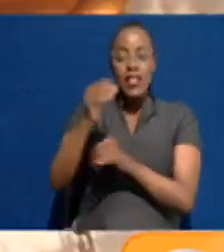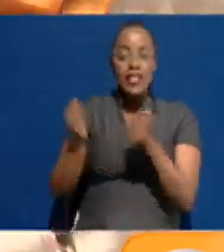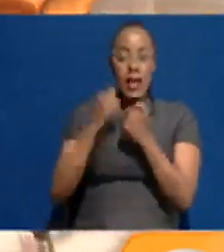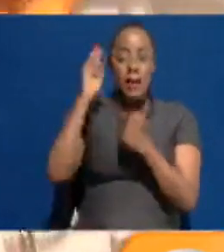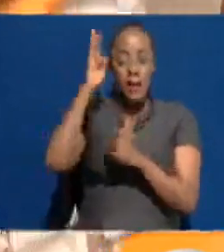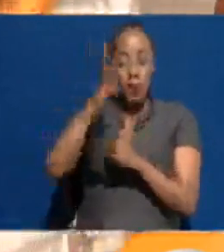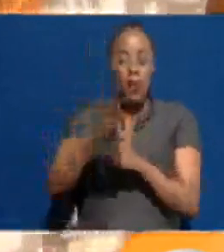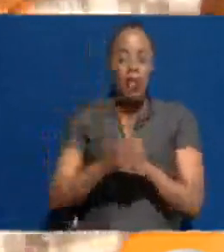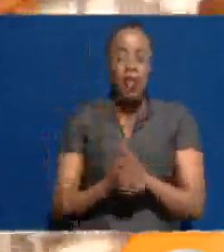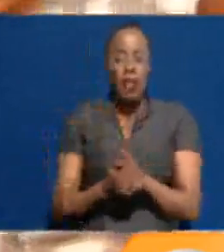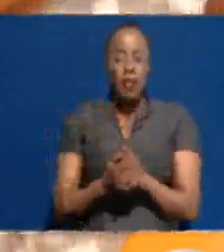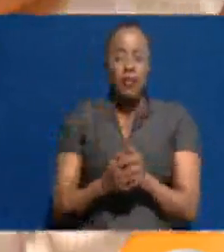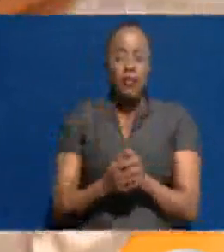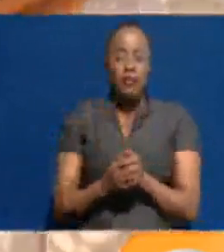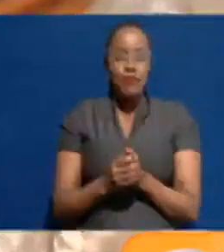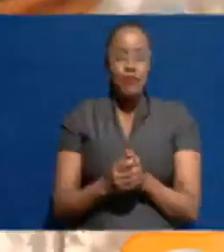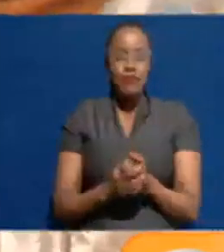itafanyika.